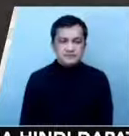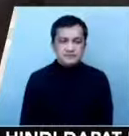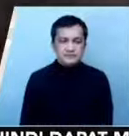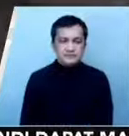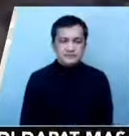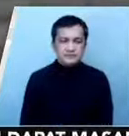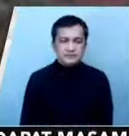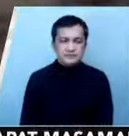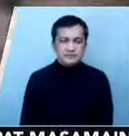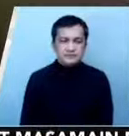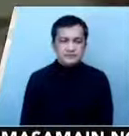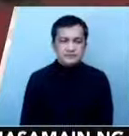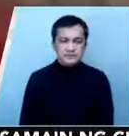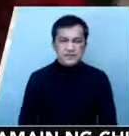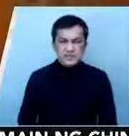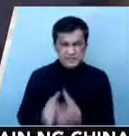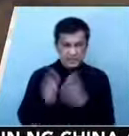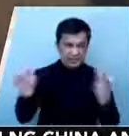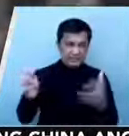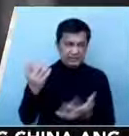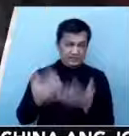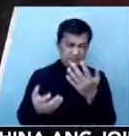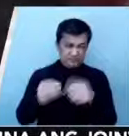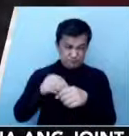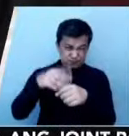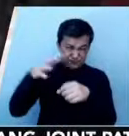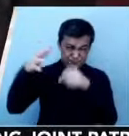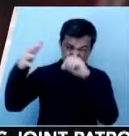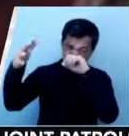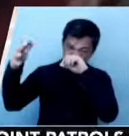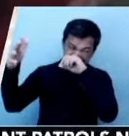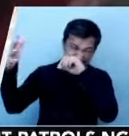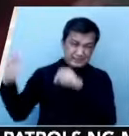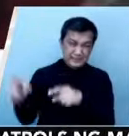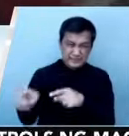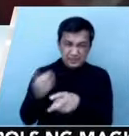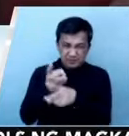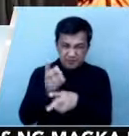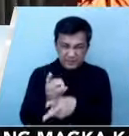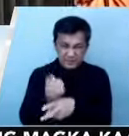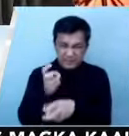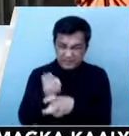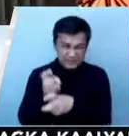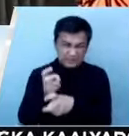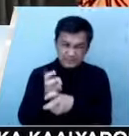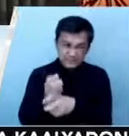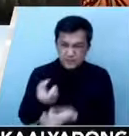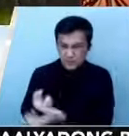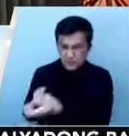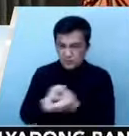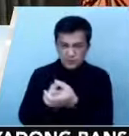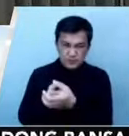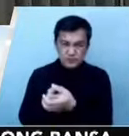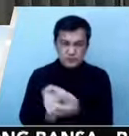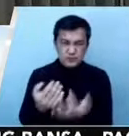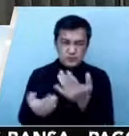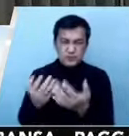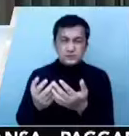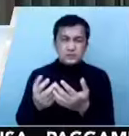Sa laki ng apoy at kapal ng maitim na usok, naging pahirapan ang pag-apula sa sunog na tumupok sa nasa 300 bahay.